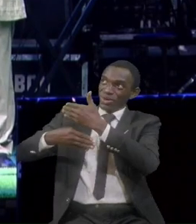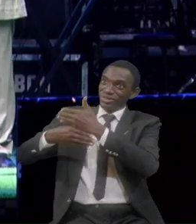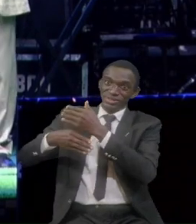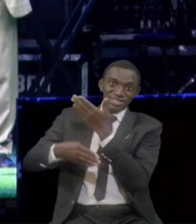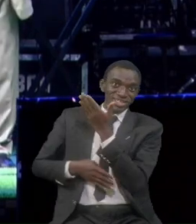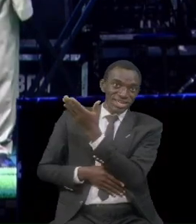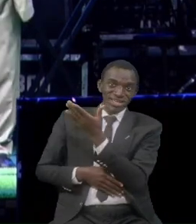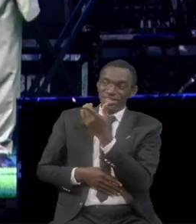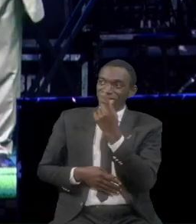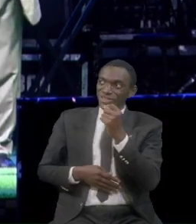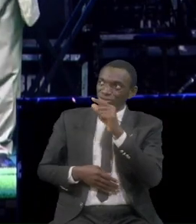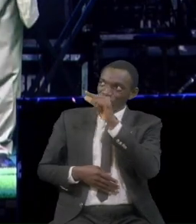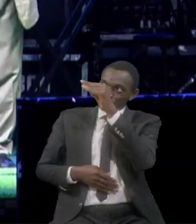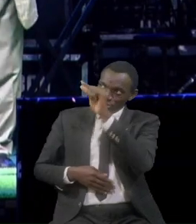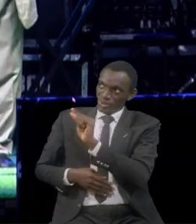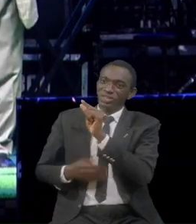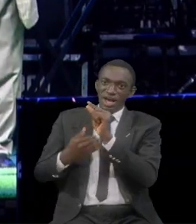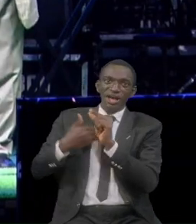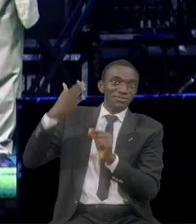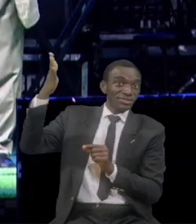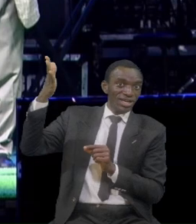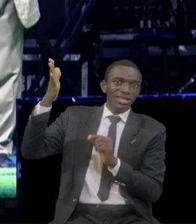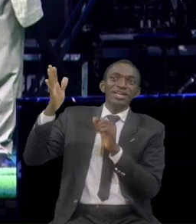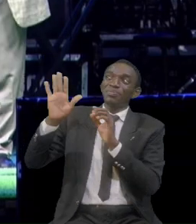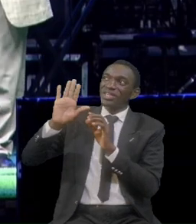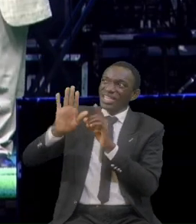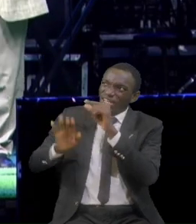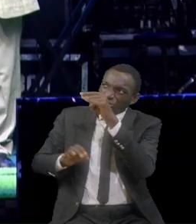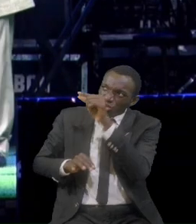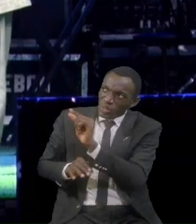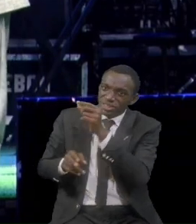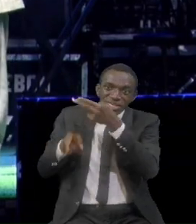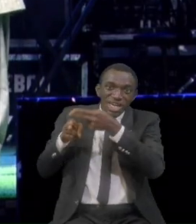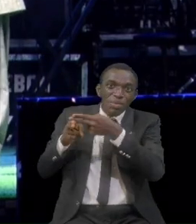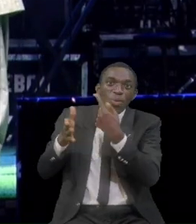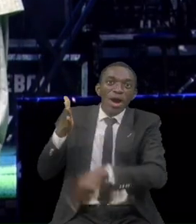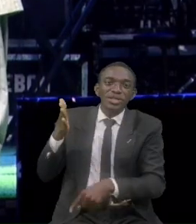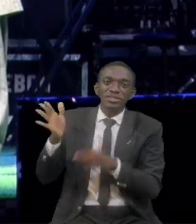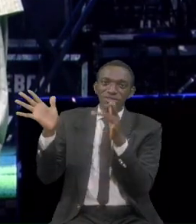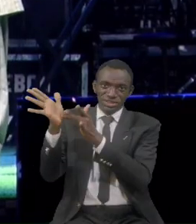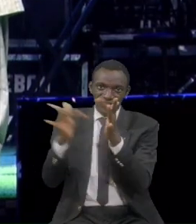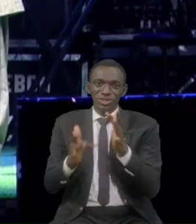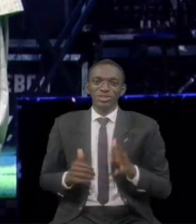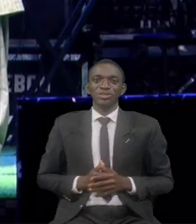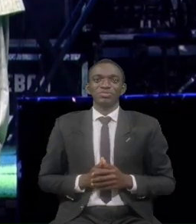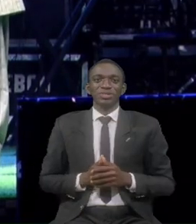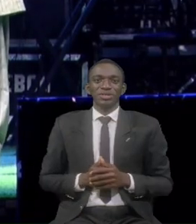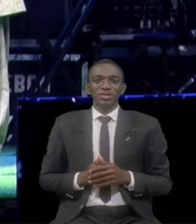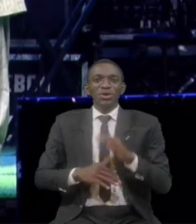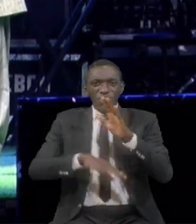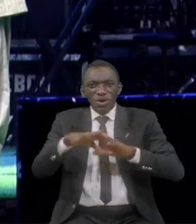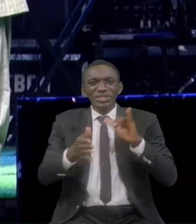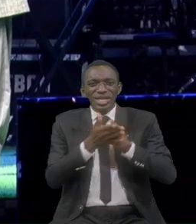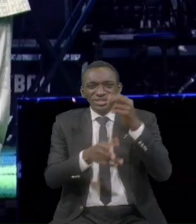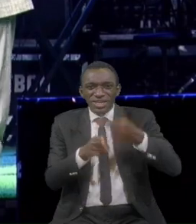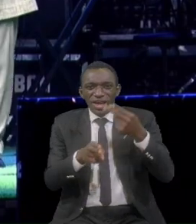switch. His name is Jesus. Ang pangalan sa switch is Jesus. Mention that name. Imong isulti ang kanang pangalan. Mention